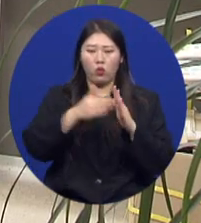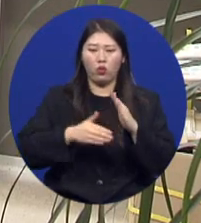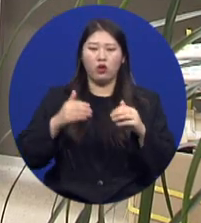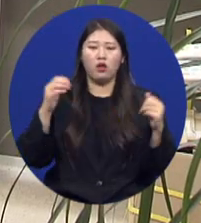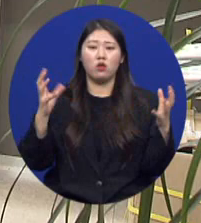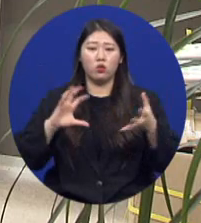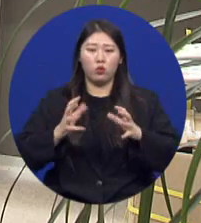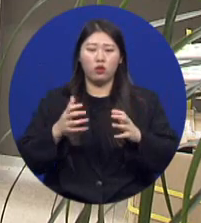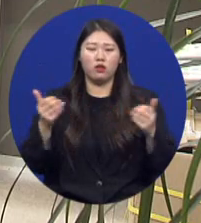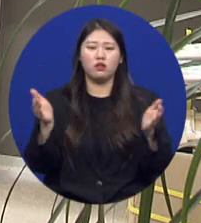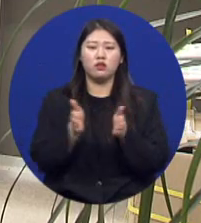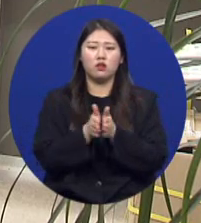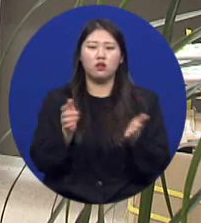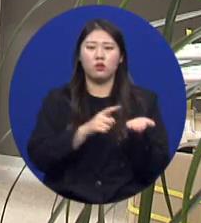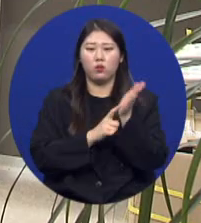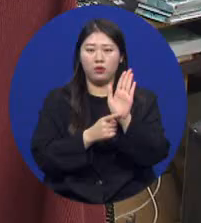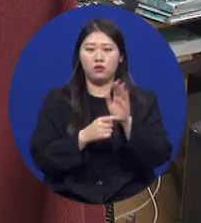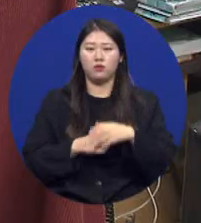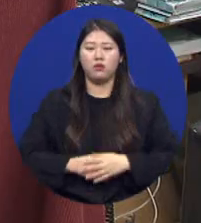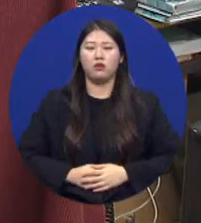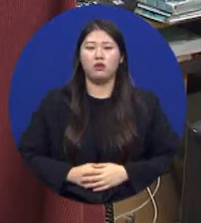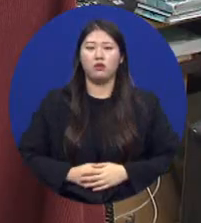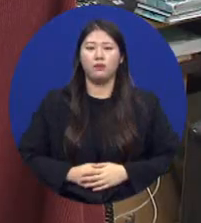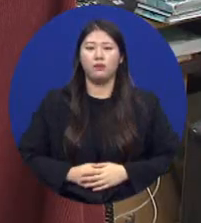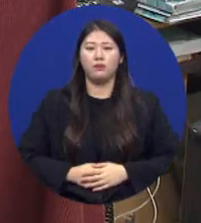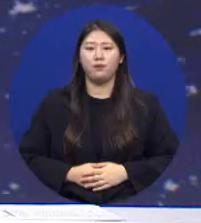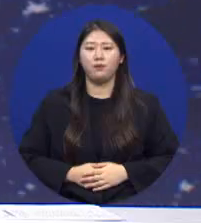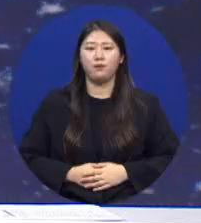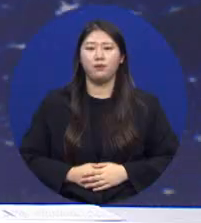토론회를 실시하자고 제안했습니다.